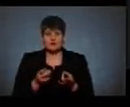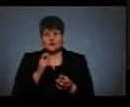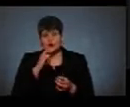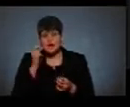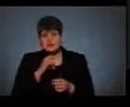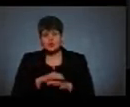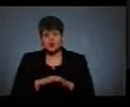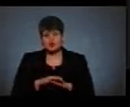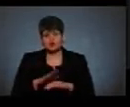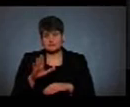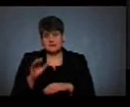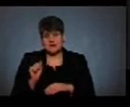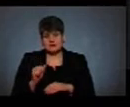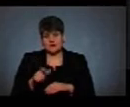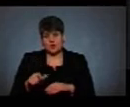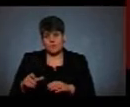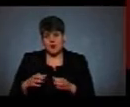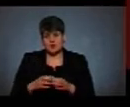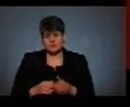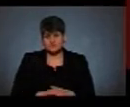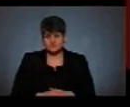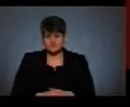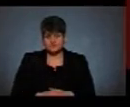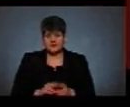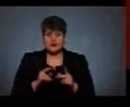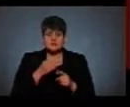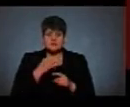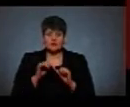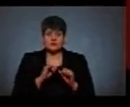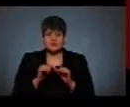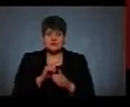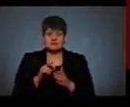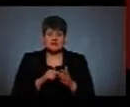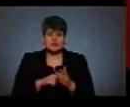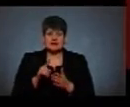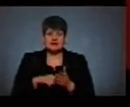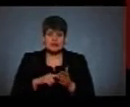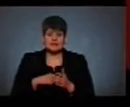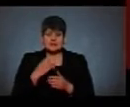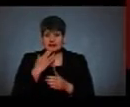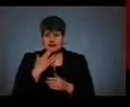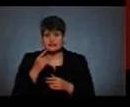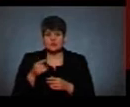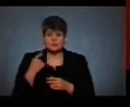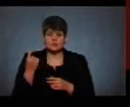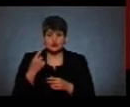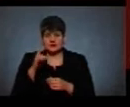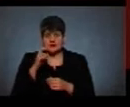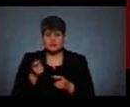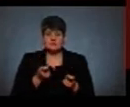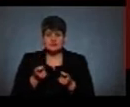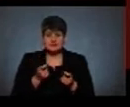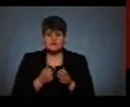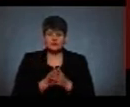українського суспільства, і потребам громад. Як повідомили в управлінні з питань релігії і національностей Тернопільської обласної державної адміністрації,